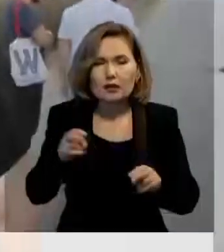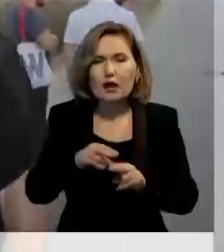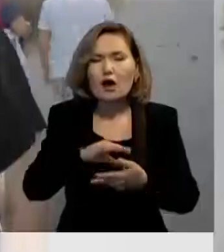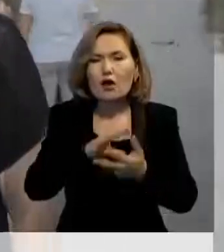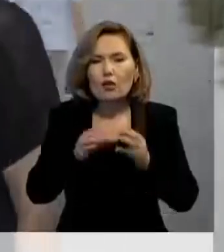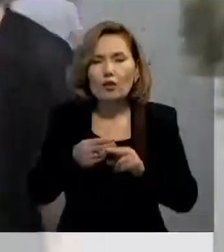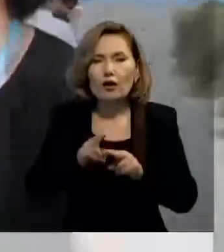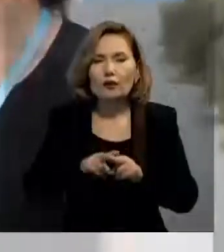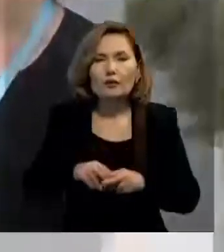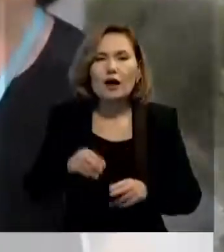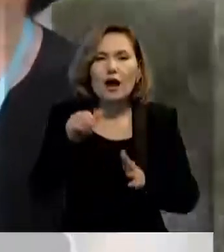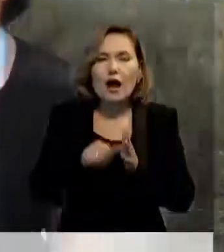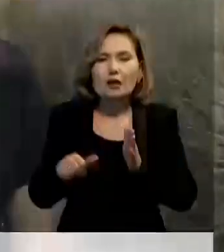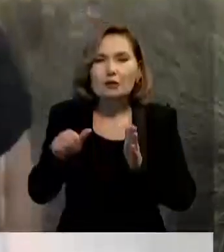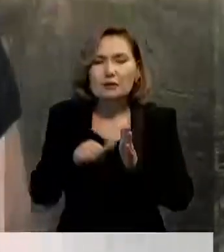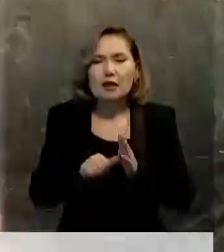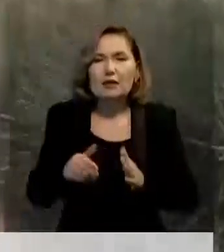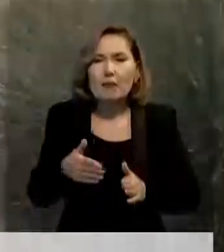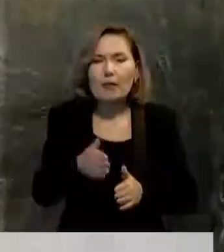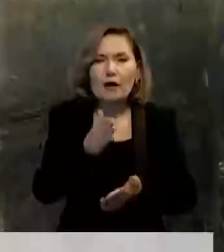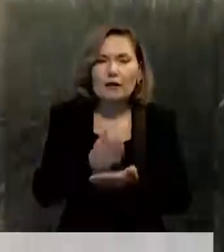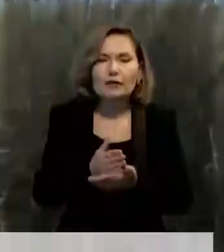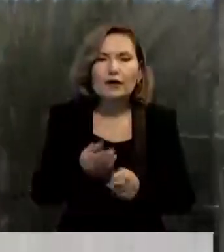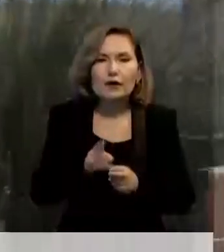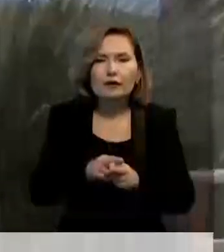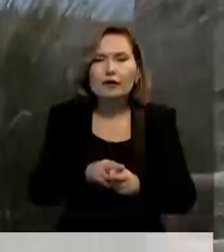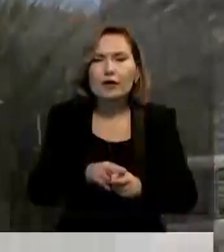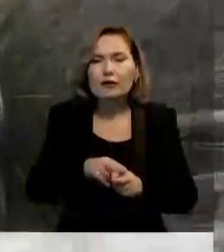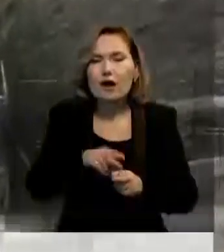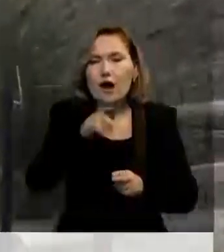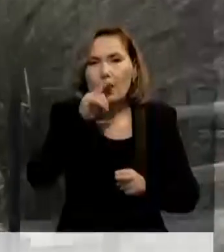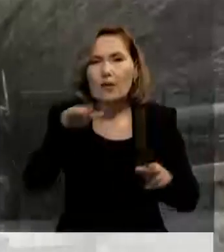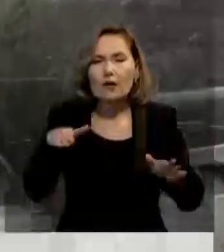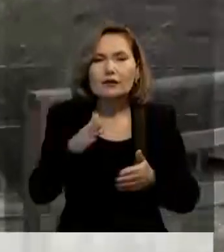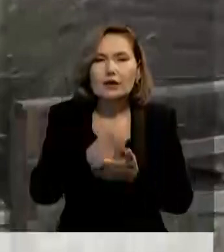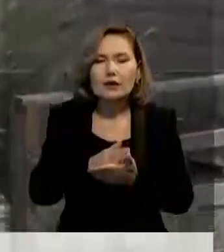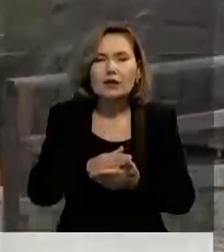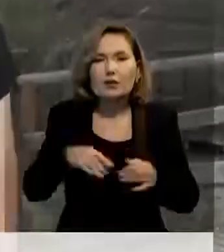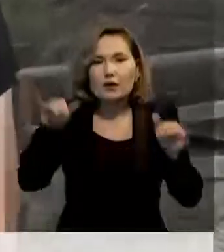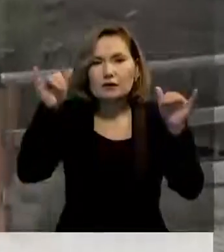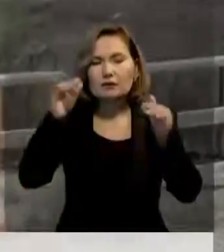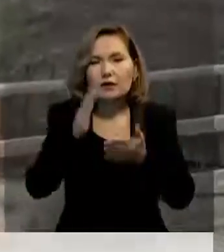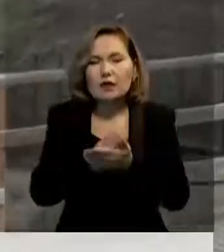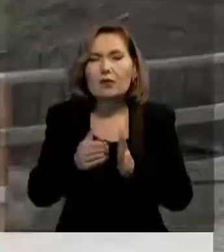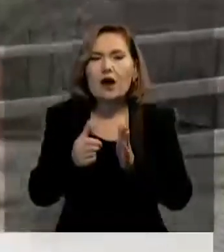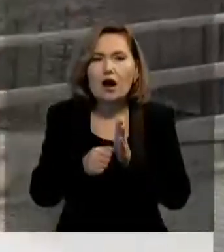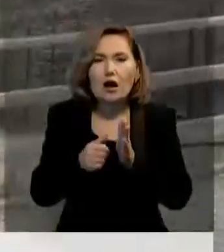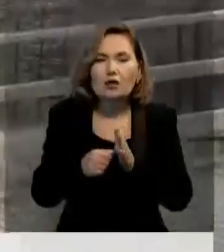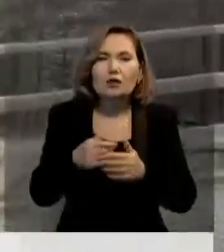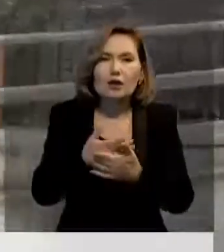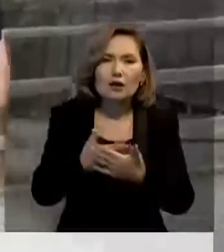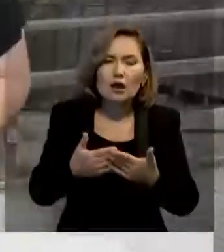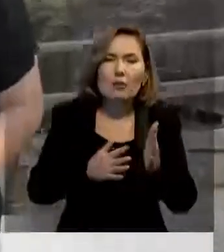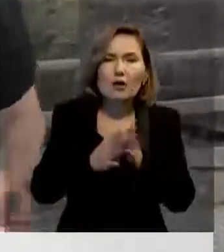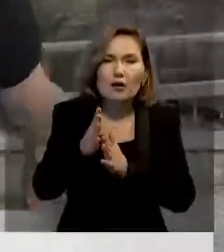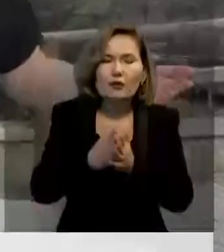бөлек бұл жерде 66 балық түрі бар, 12-ге жоқ дала сыйры бар. Биологиялық алуандылық бойынша 600-ге жоқ өсімдік түрі де